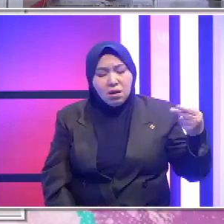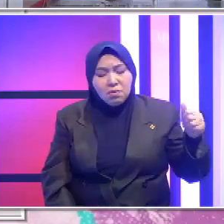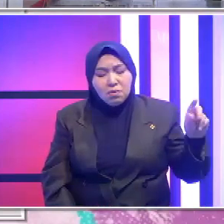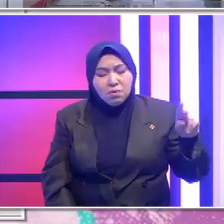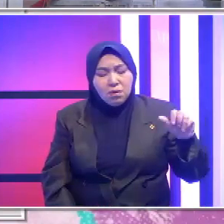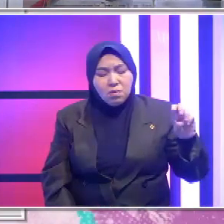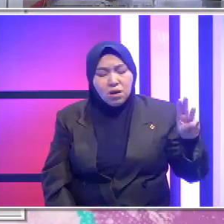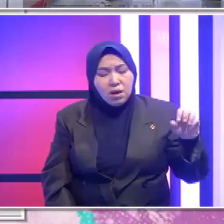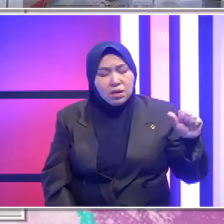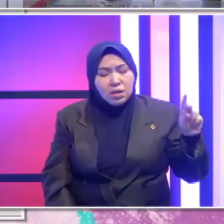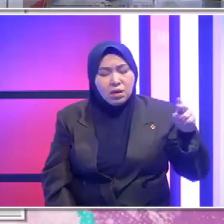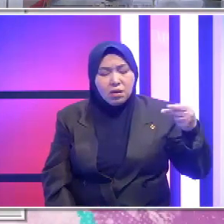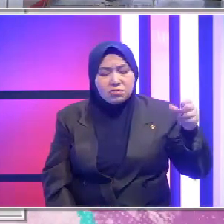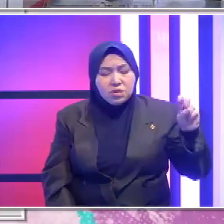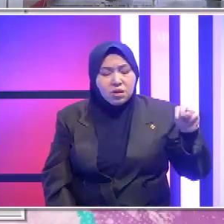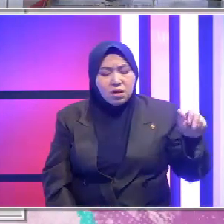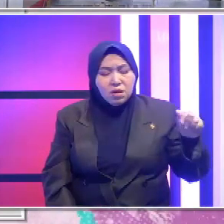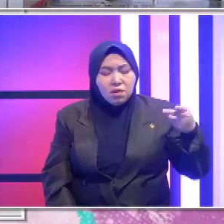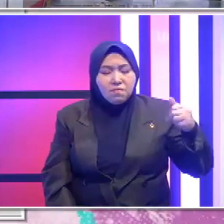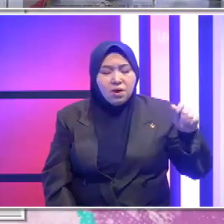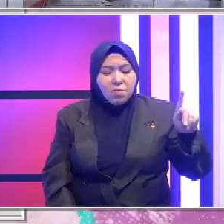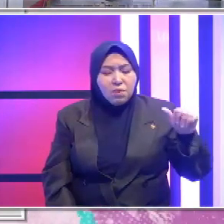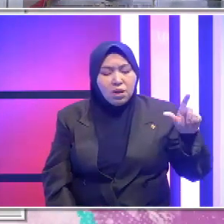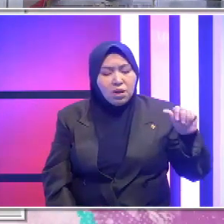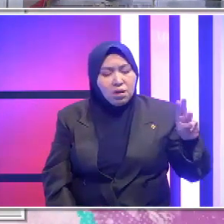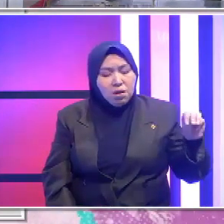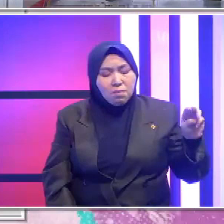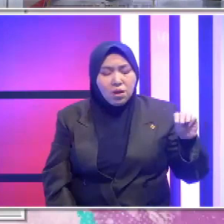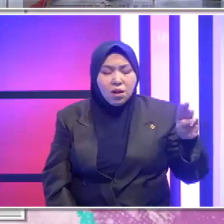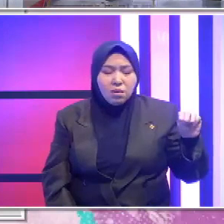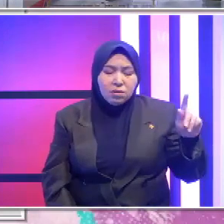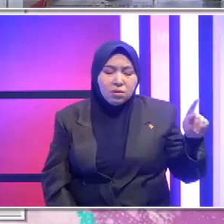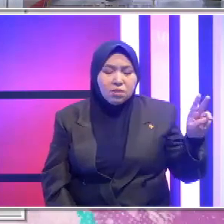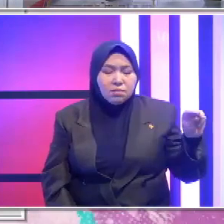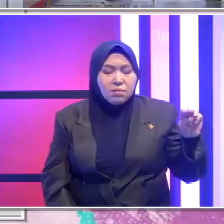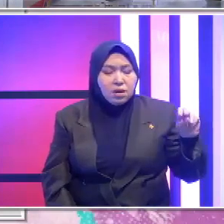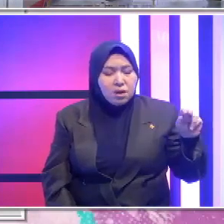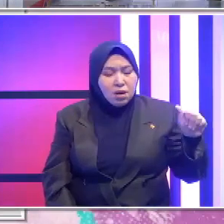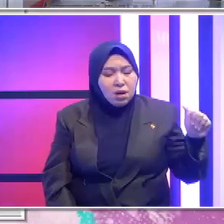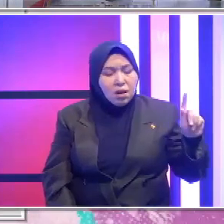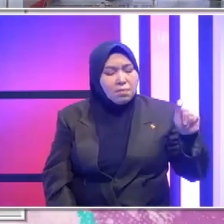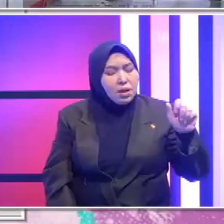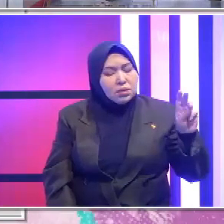Laki Hikam mata Allah